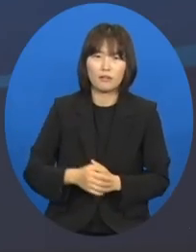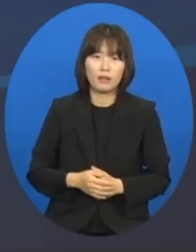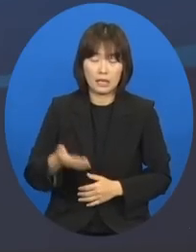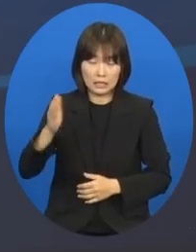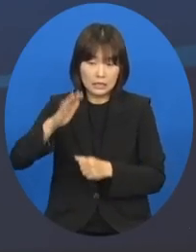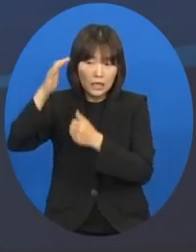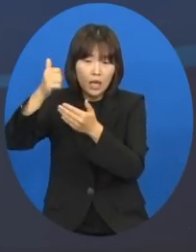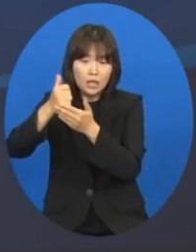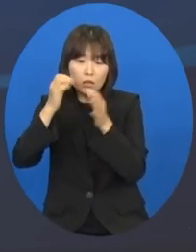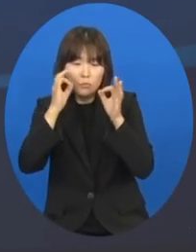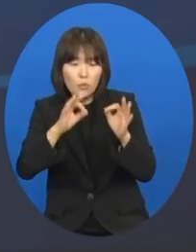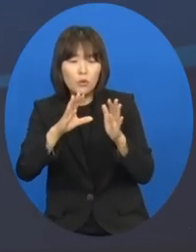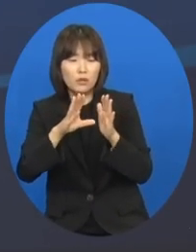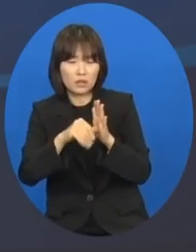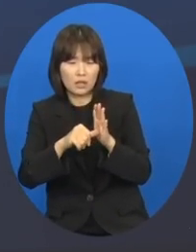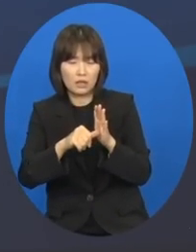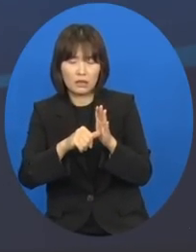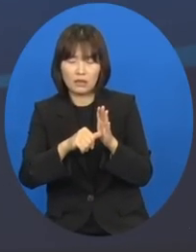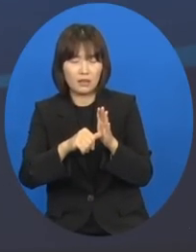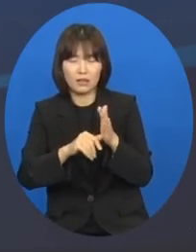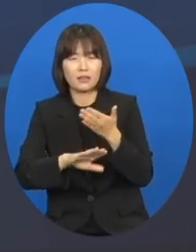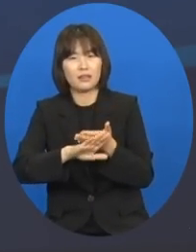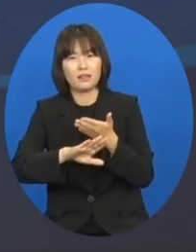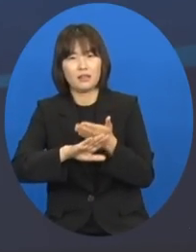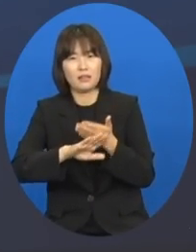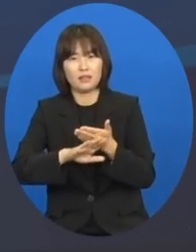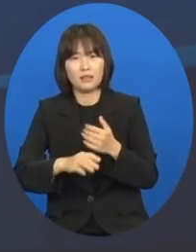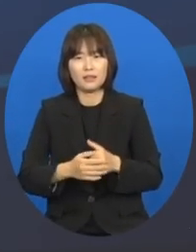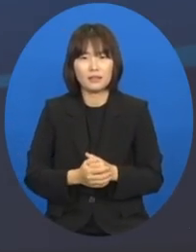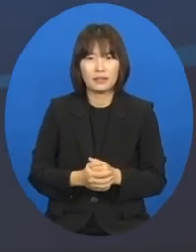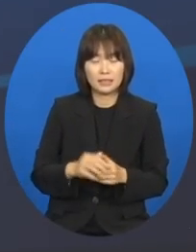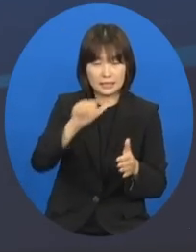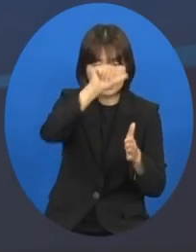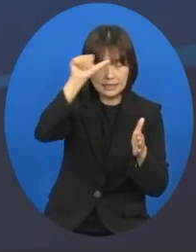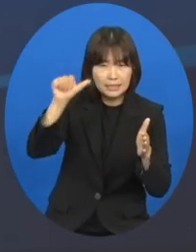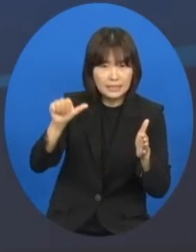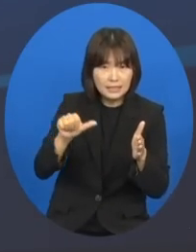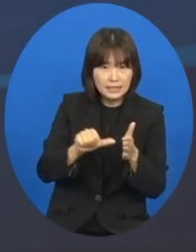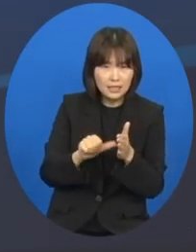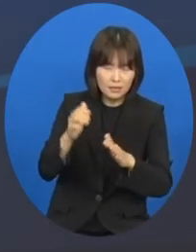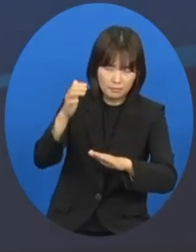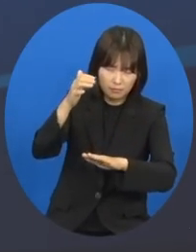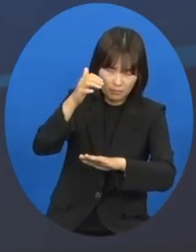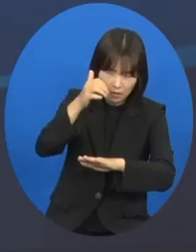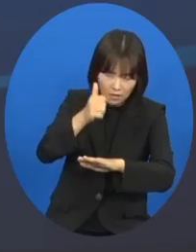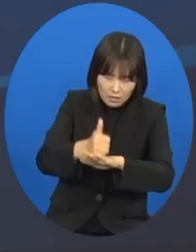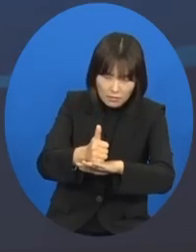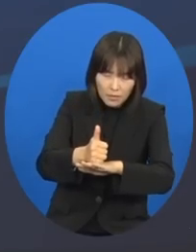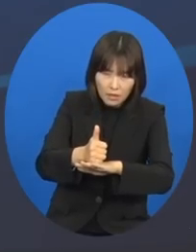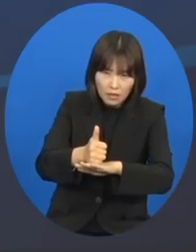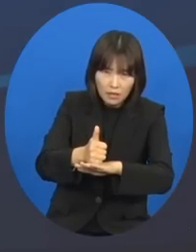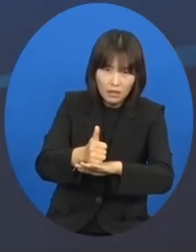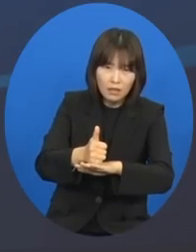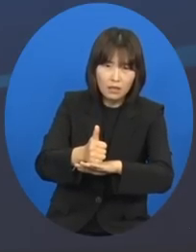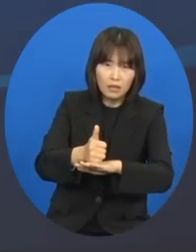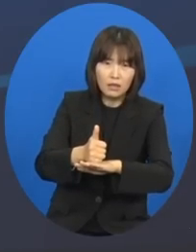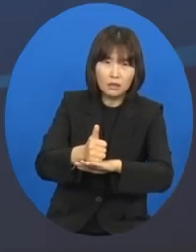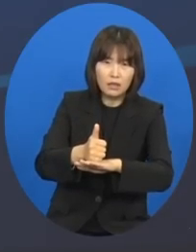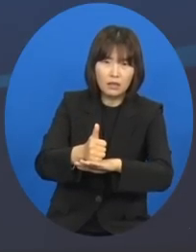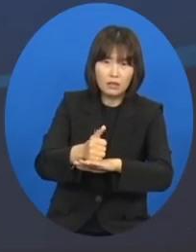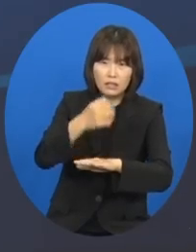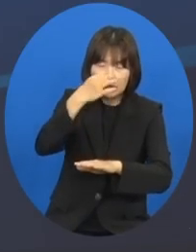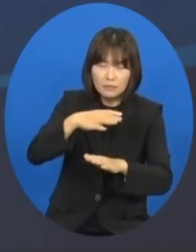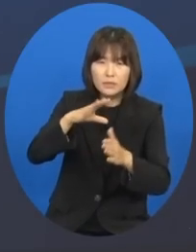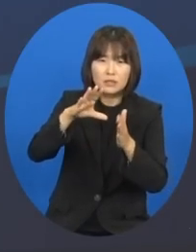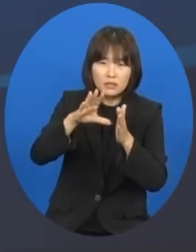보시는 관점은 다르고 부모님의 관점은 다르잖아요 인생의 한계선 마지노선을 경험할 때 하나님께 은혜를 구할 줄